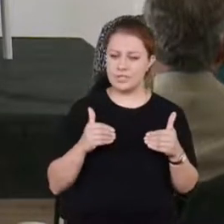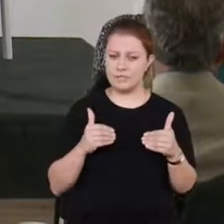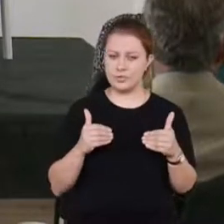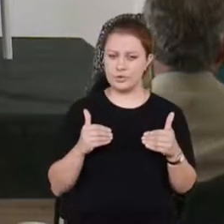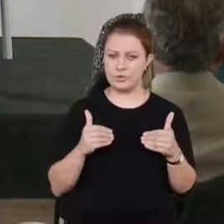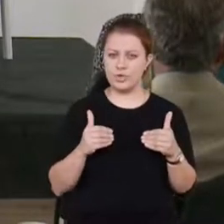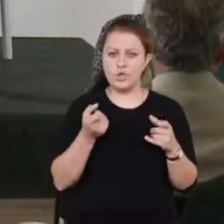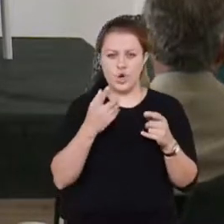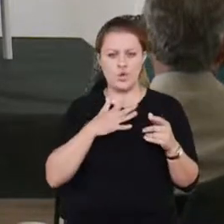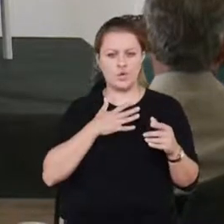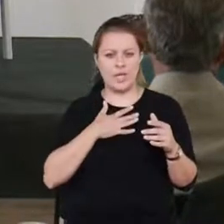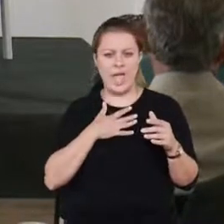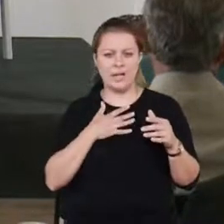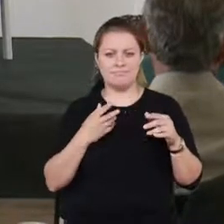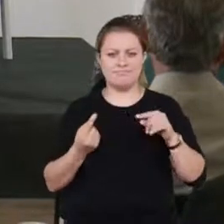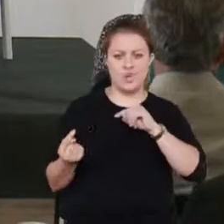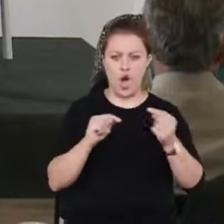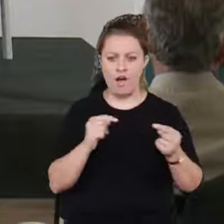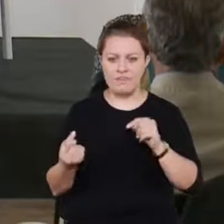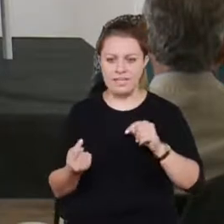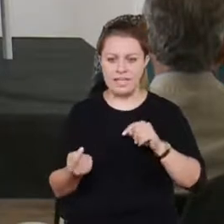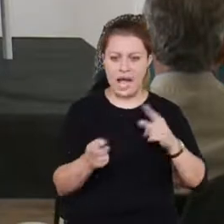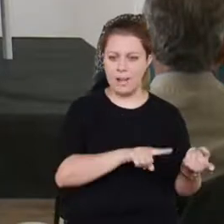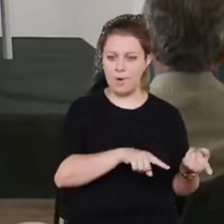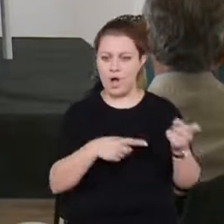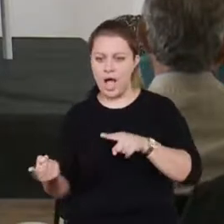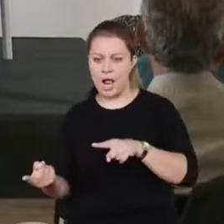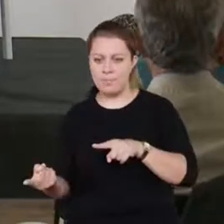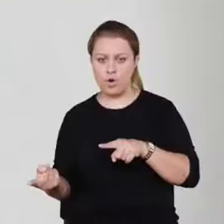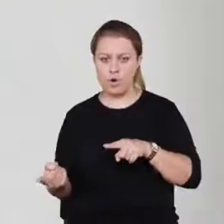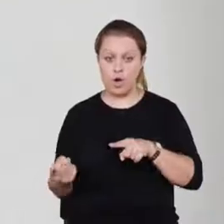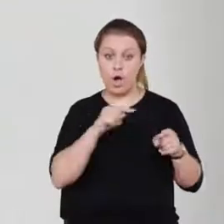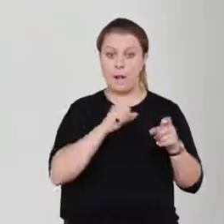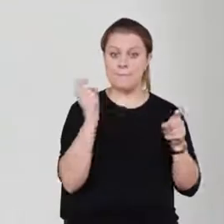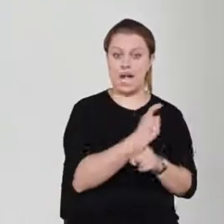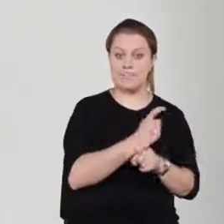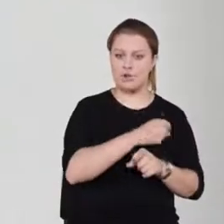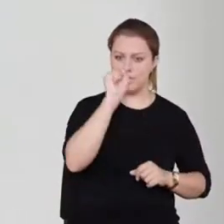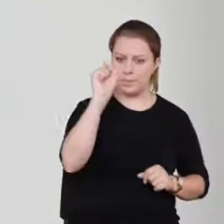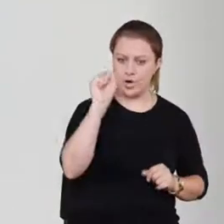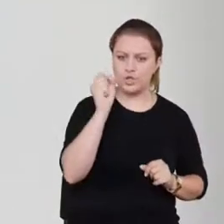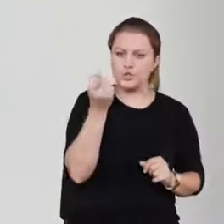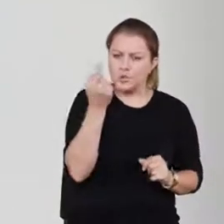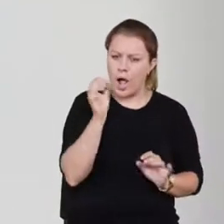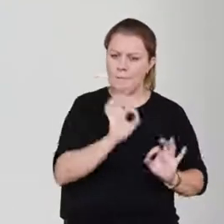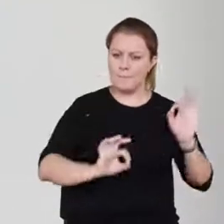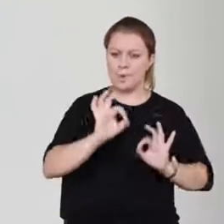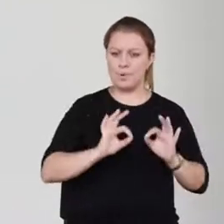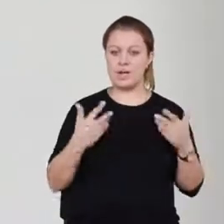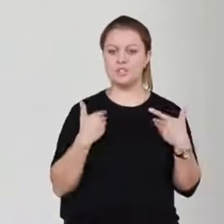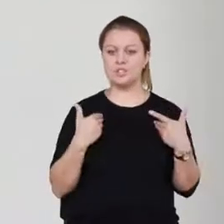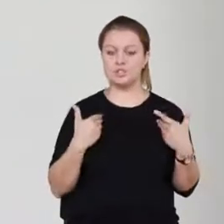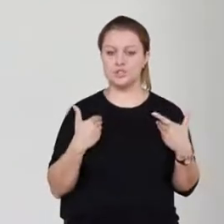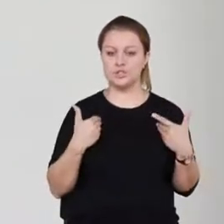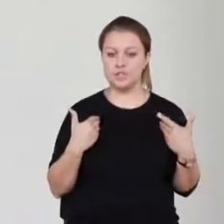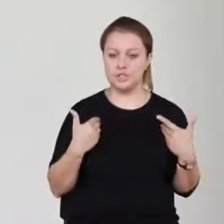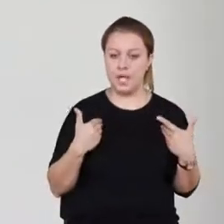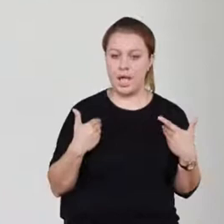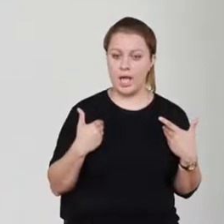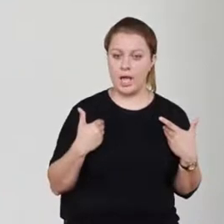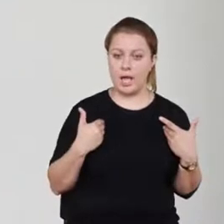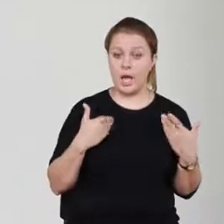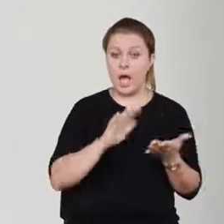taki konflikt albo-albo, czyli albo mamy państwo demokratyczne i tylko trochę poprawia się życie warstw ludowych,